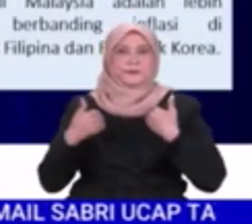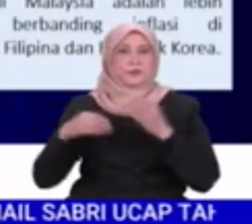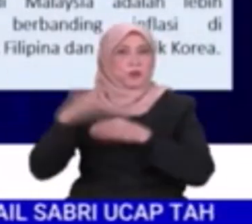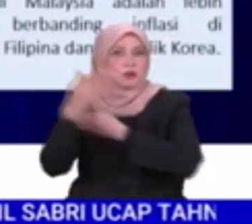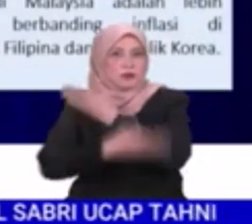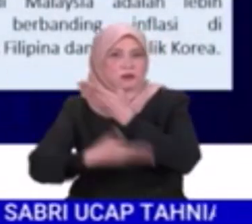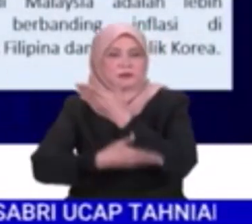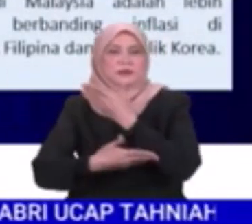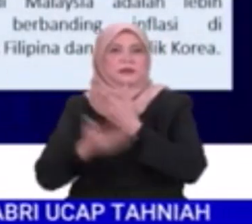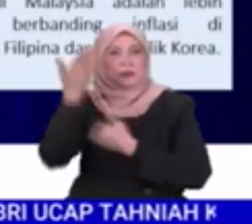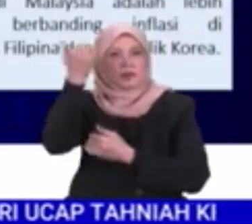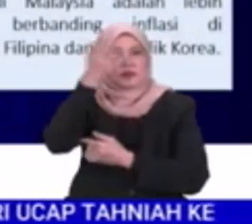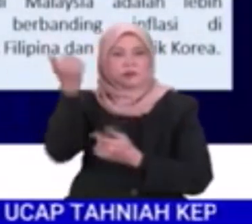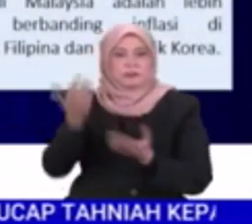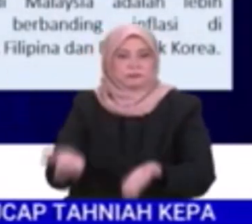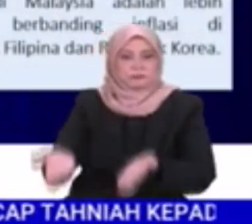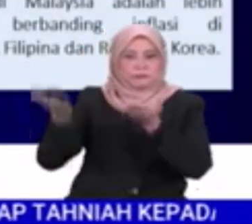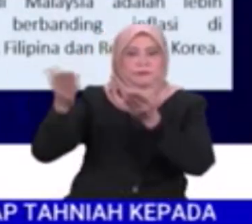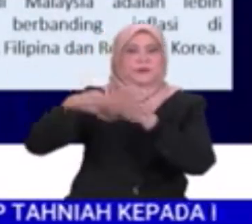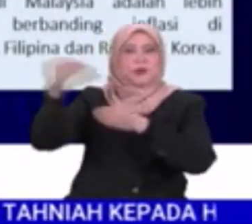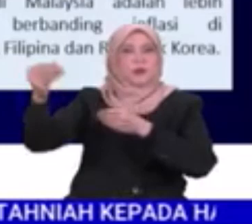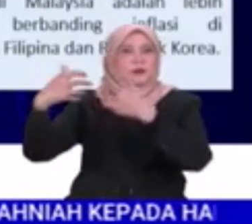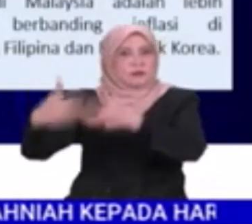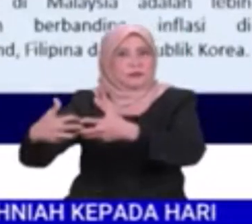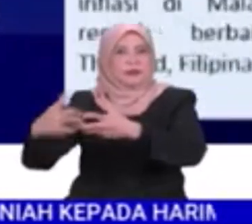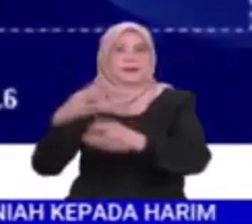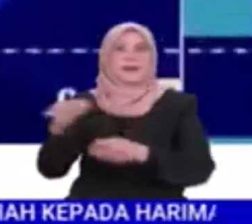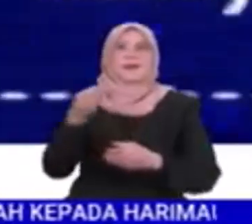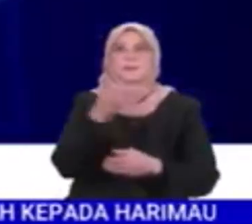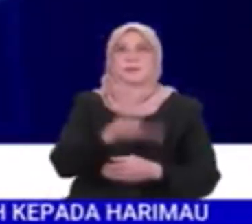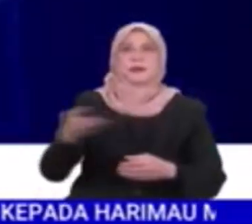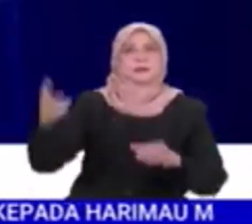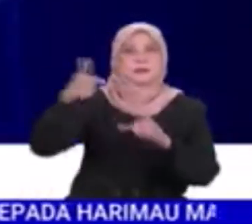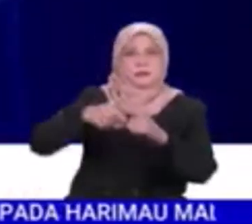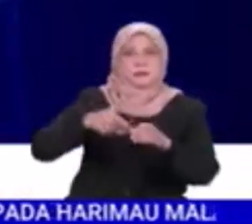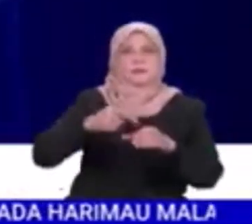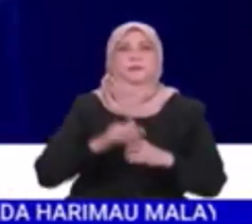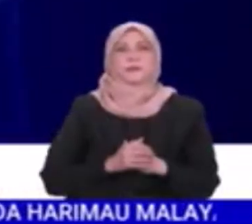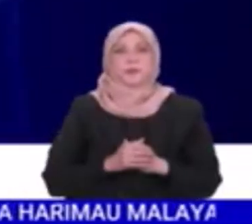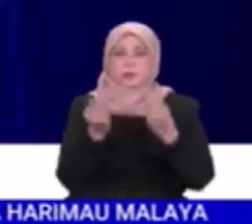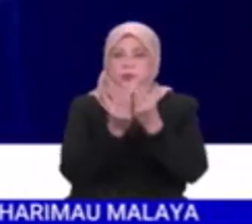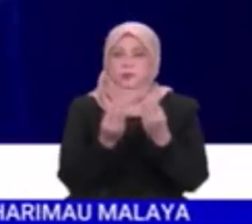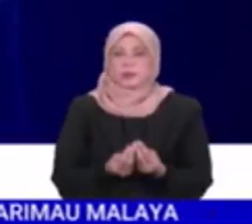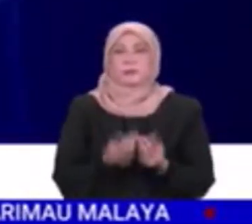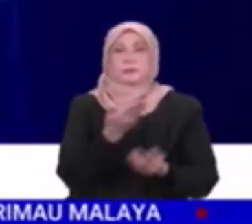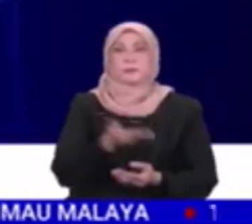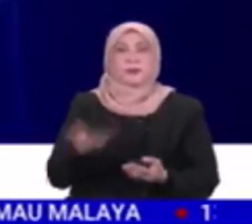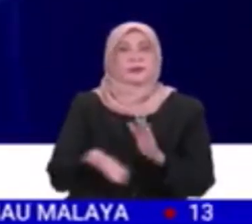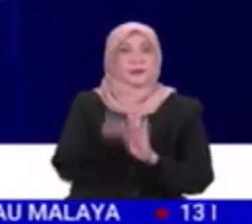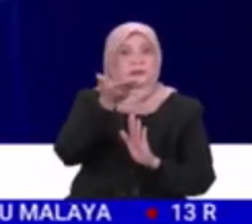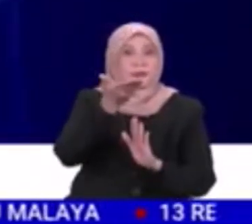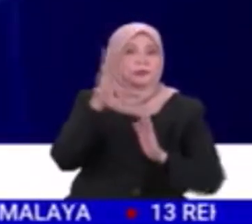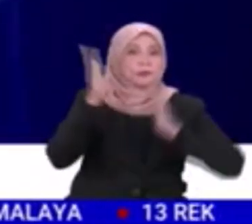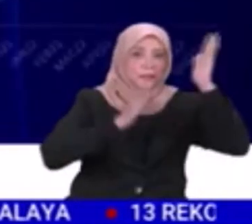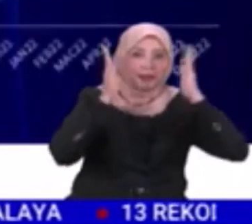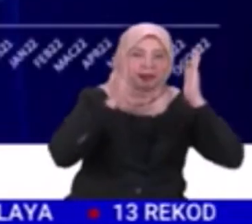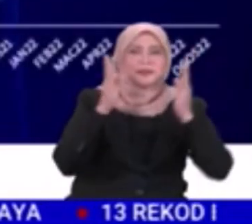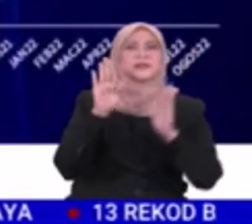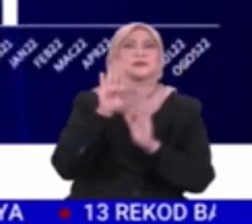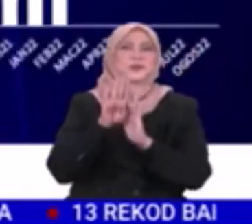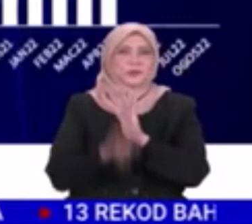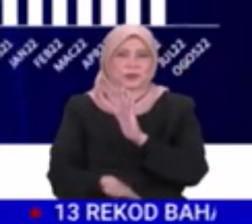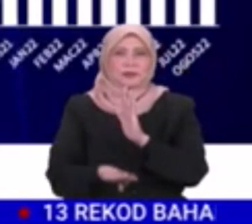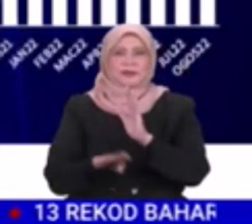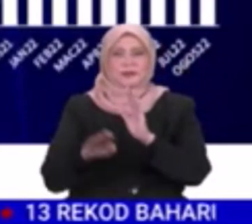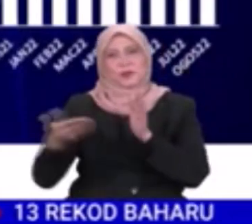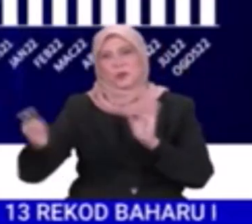disebabkan kenaikan input pengeluaran dan harga bahan api jelasnya kadar inflasi Malaysia antara yang terendah di dunia